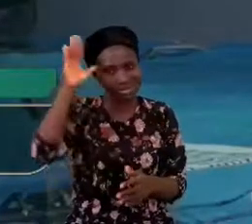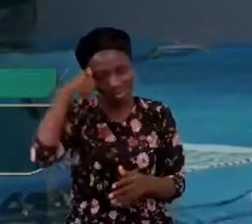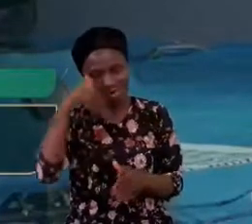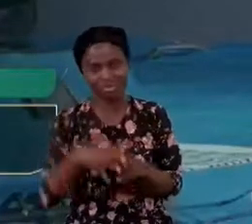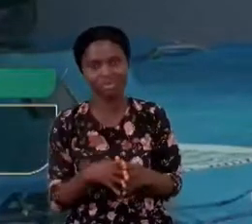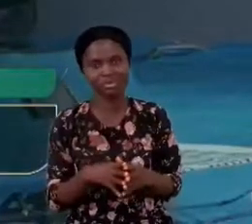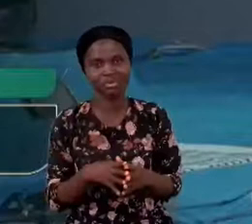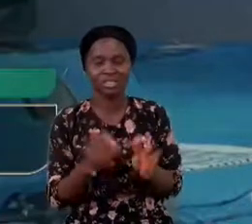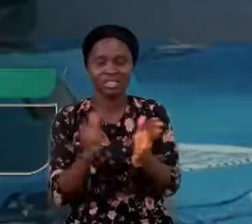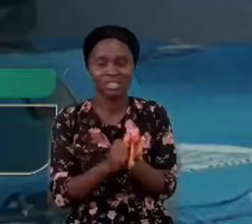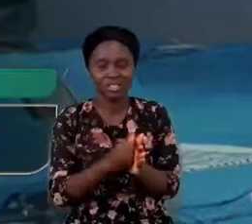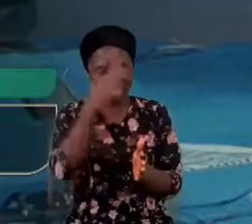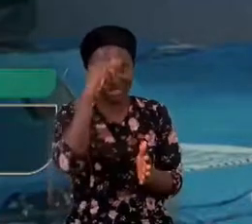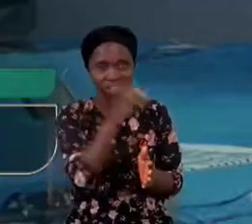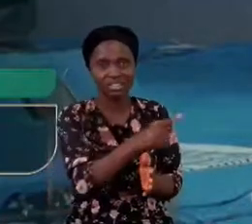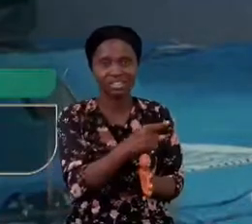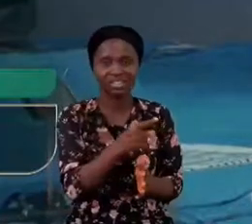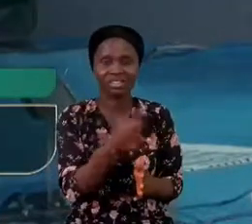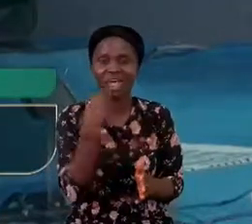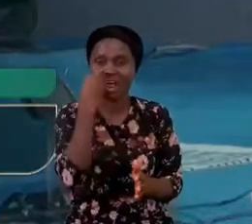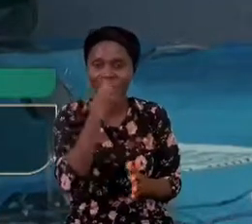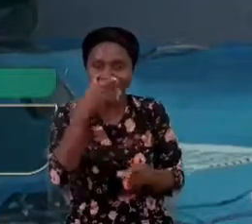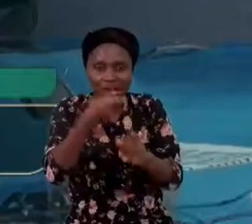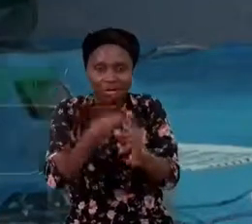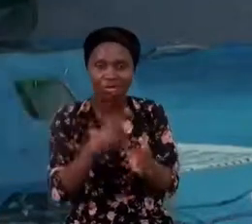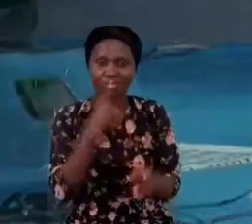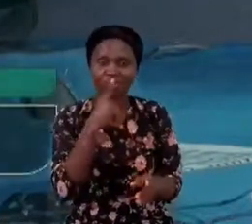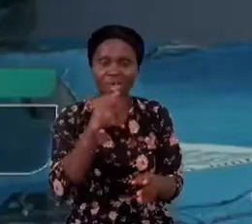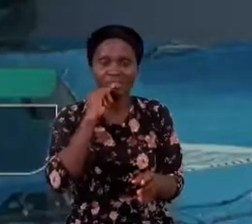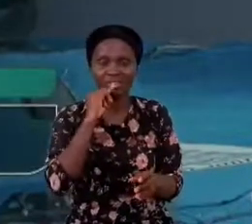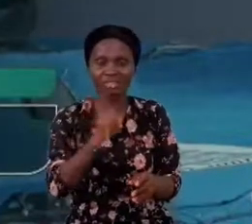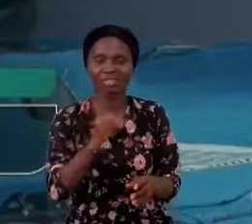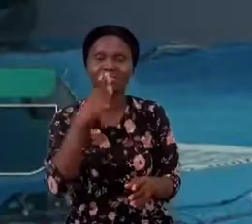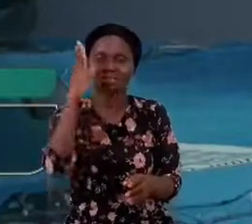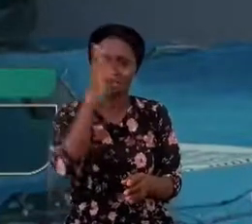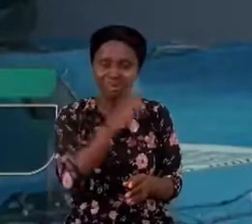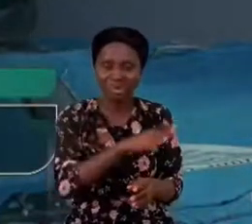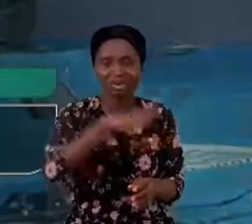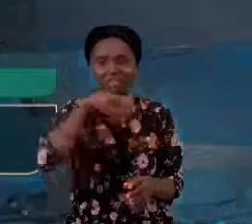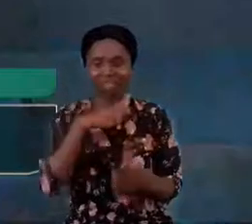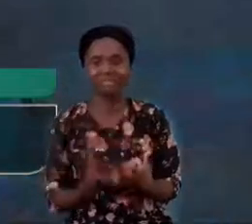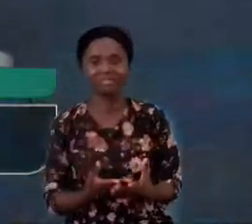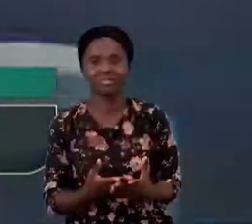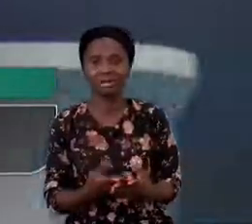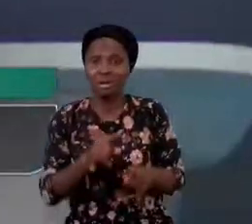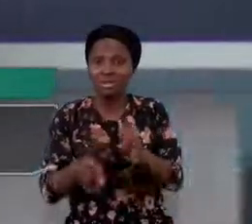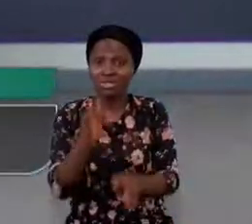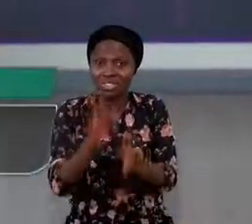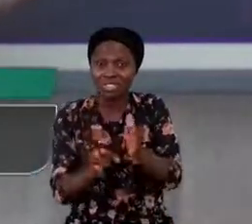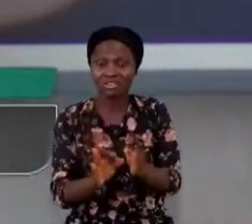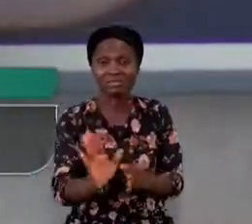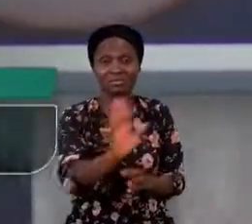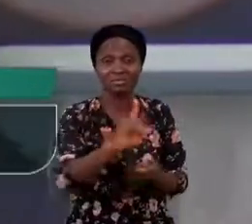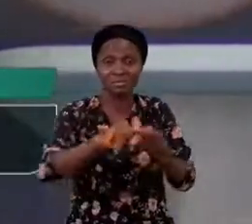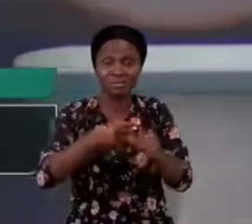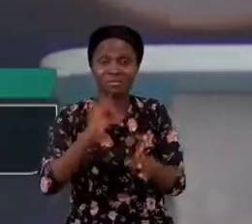sont respectueux, respectables? Ensuite, le S, est-ce qu'ils sont... Ils pensent à